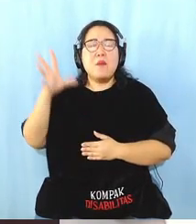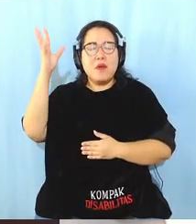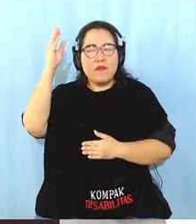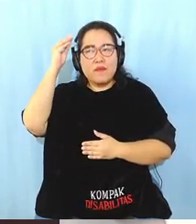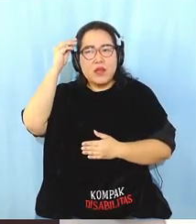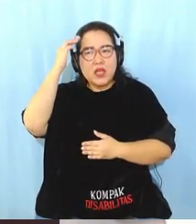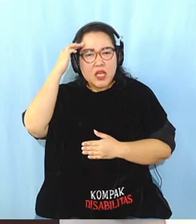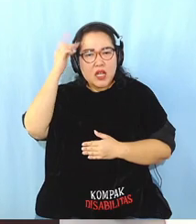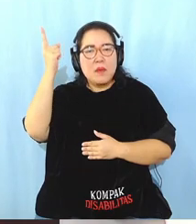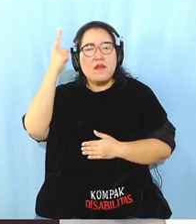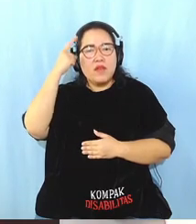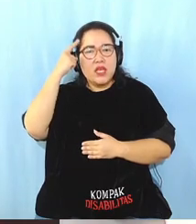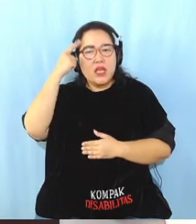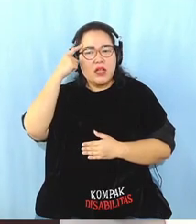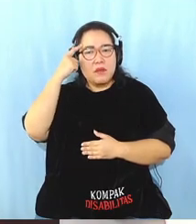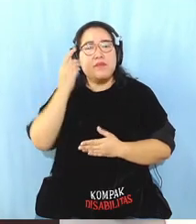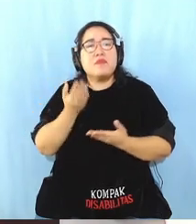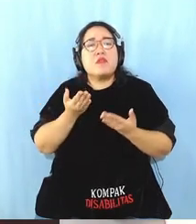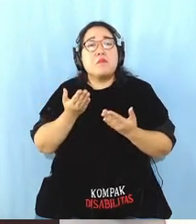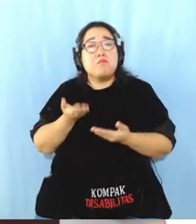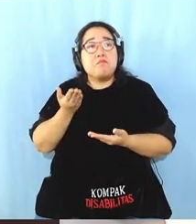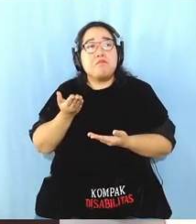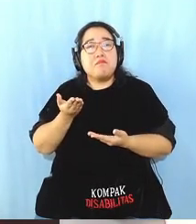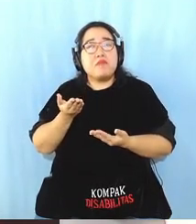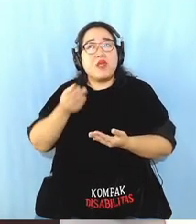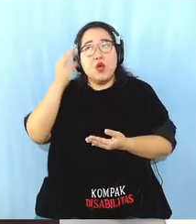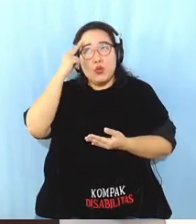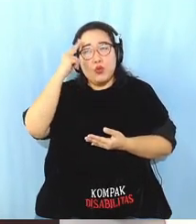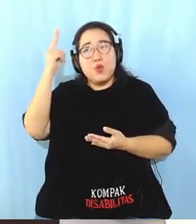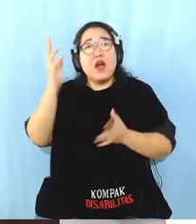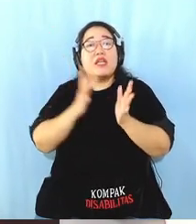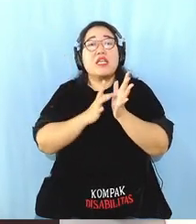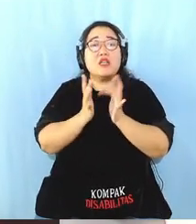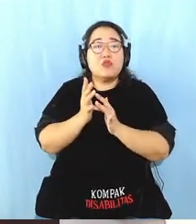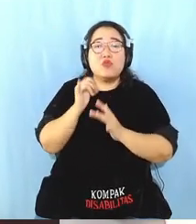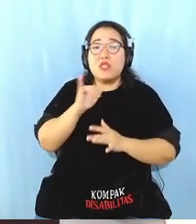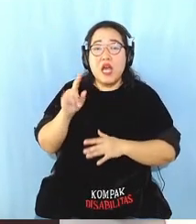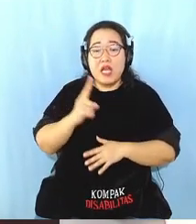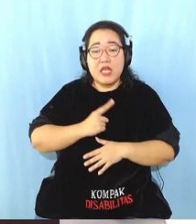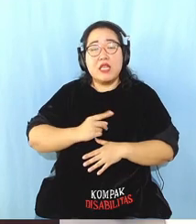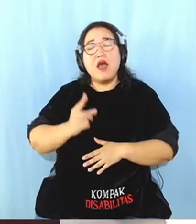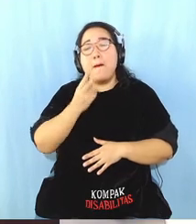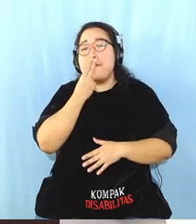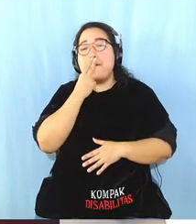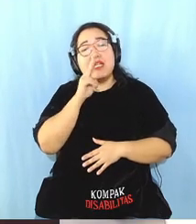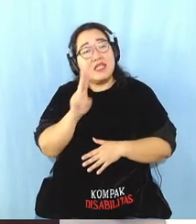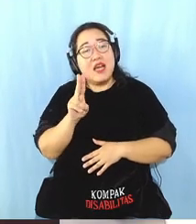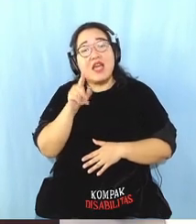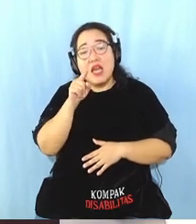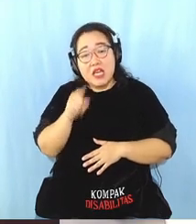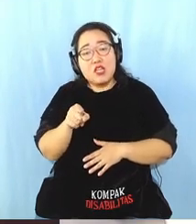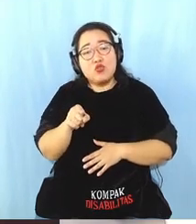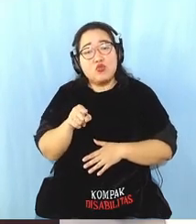Tuhan Yesus yang kita imani itu adalah Tuhan yang sungguh-sungguh menjadi manusia yang unggul